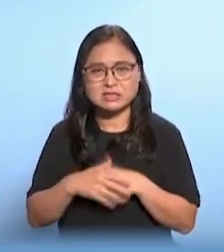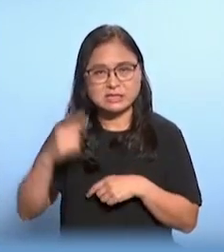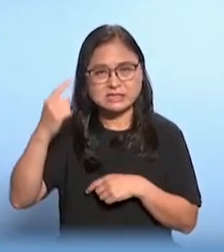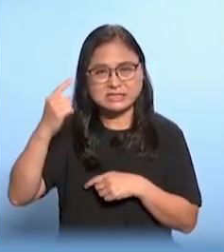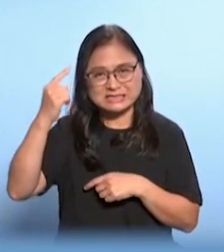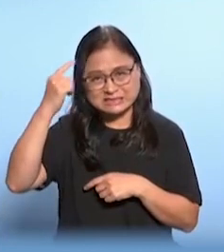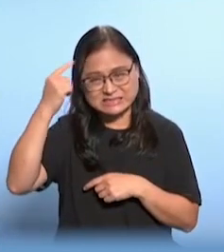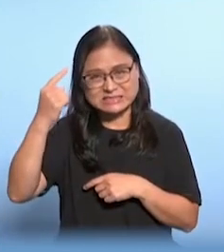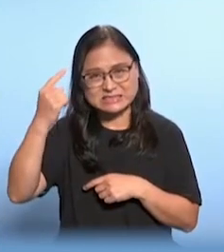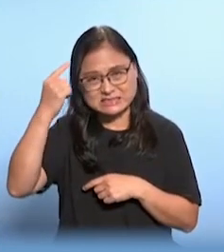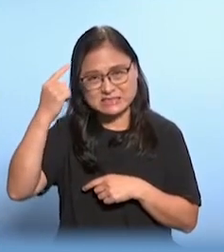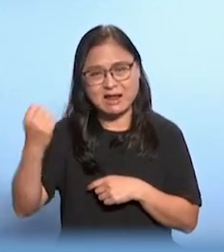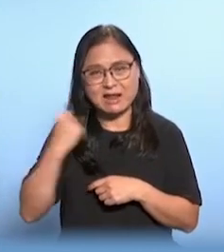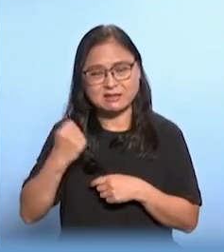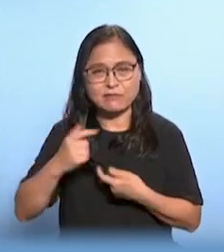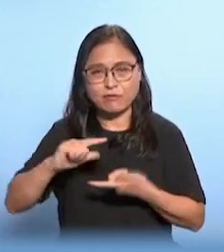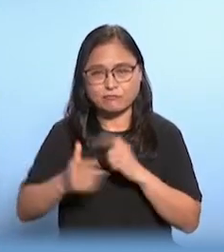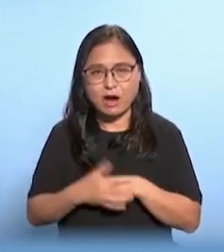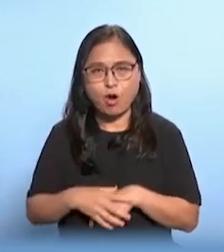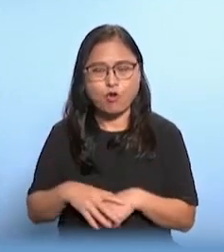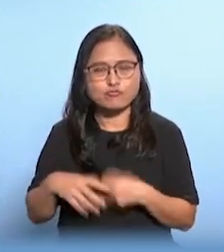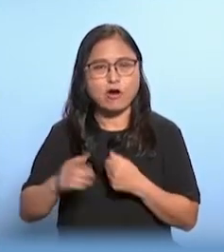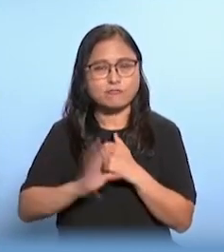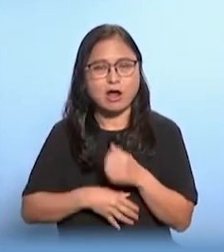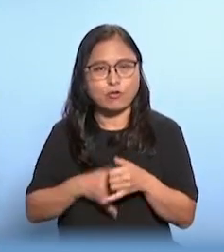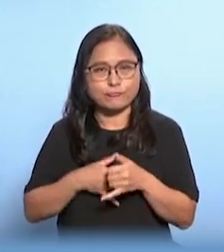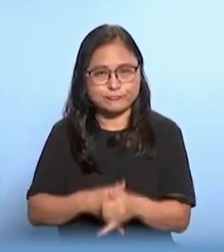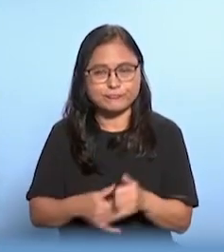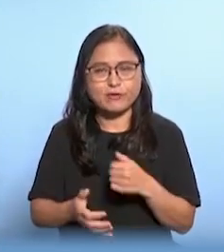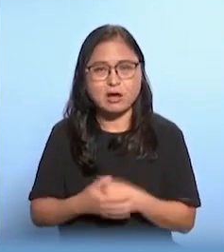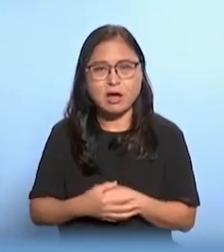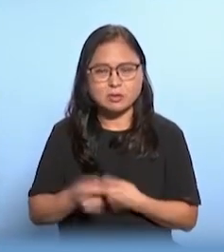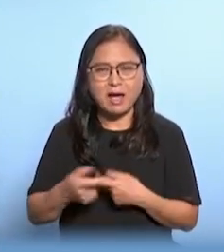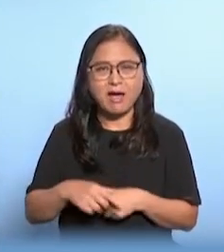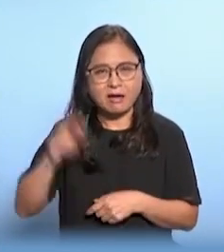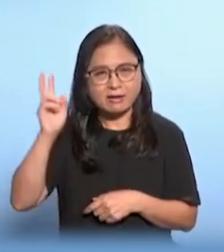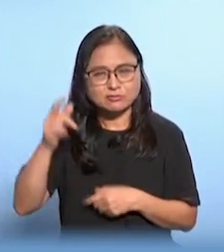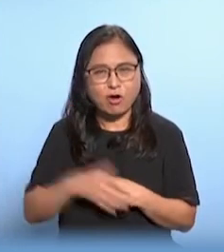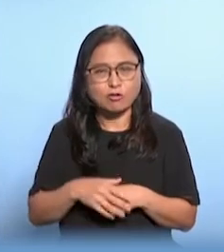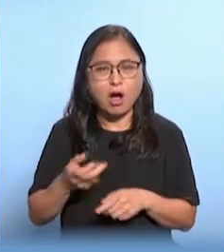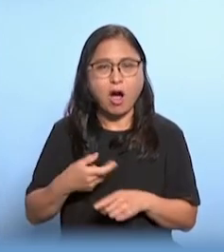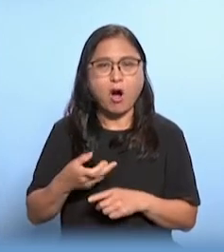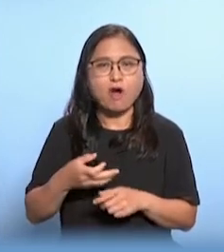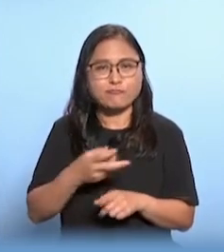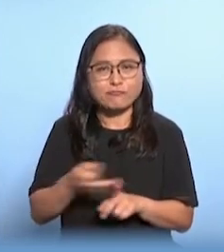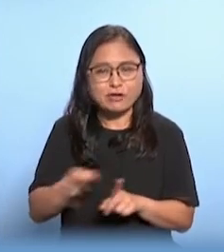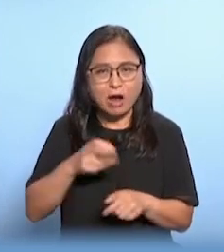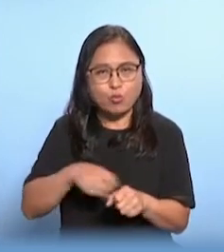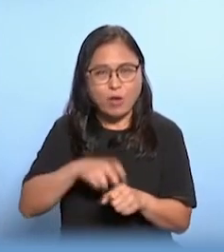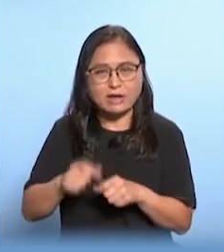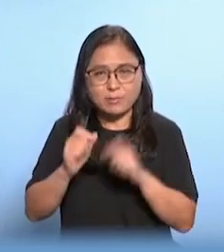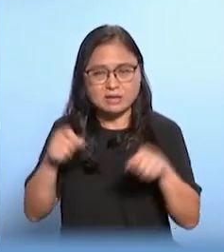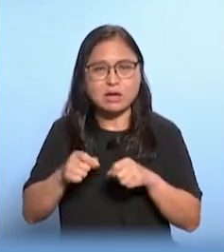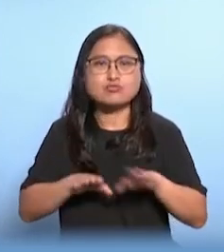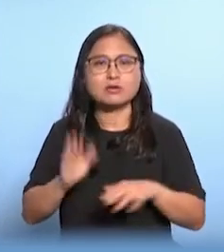去強化執法，更有效地應對日益繁複的違法喂飼問題。就於搜證方面，政府其實